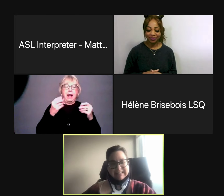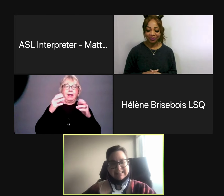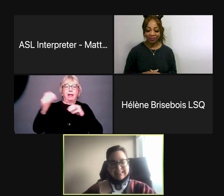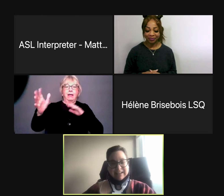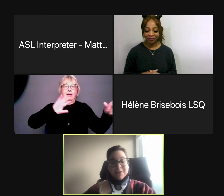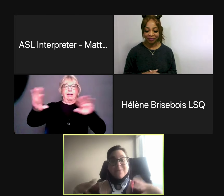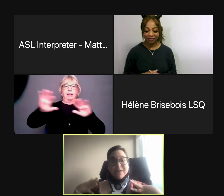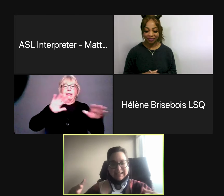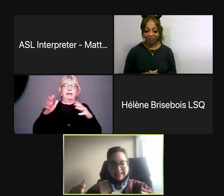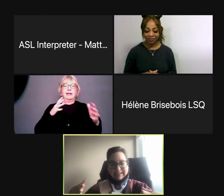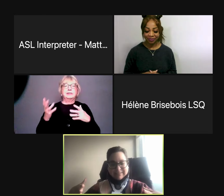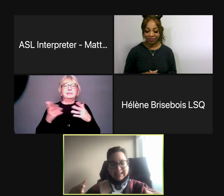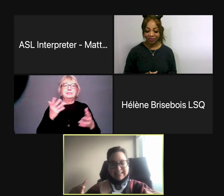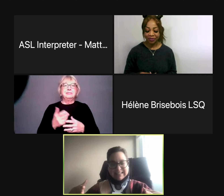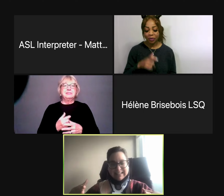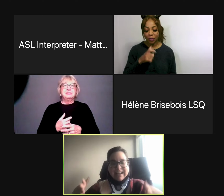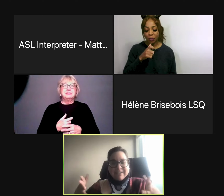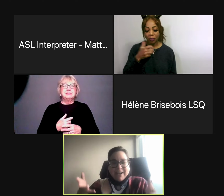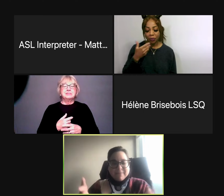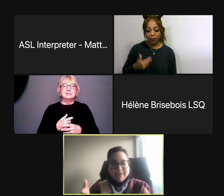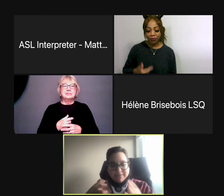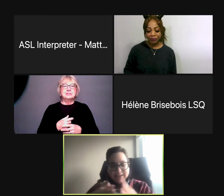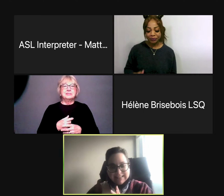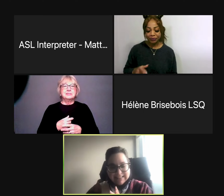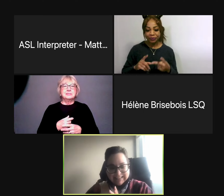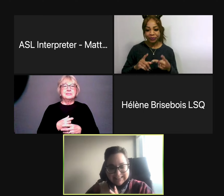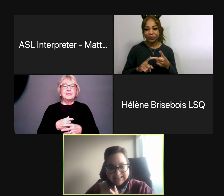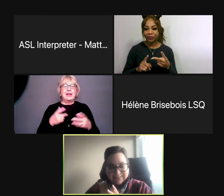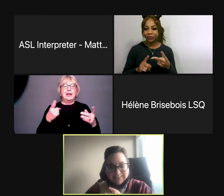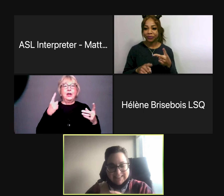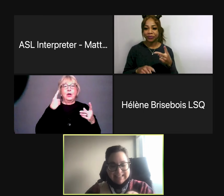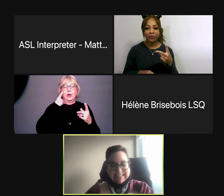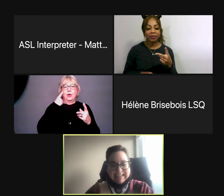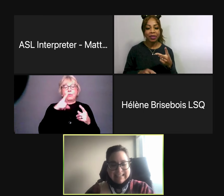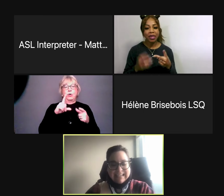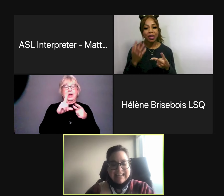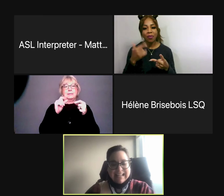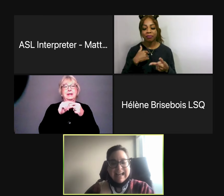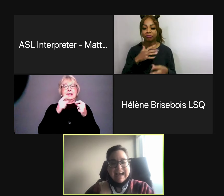Pour vous donner un peu, pour vous dire qui je suis,